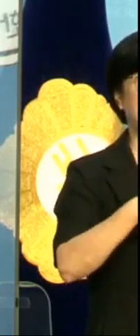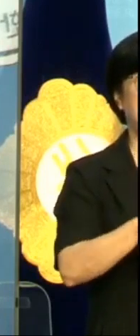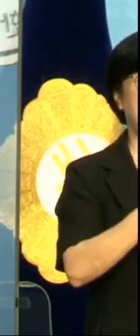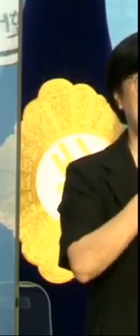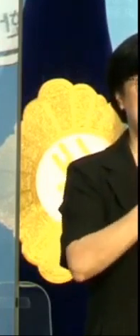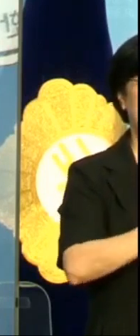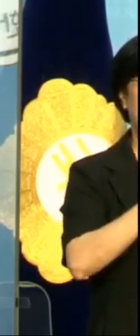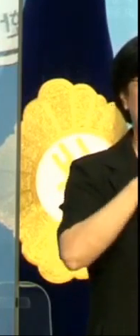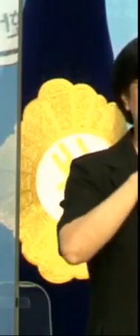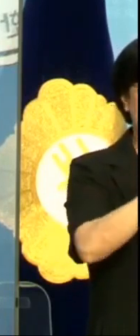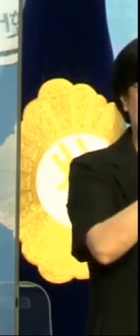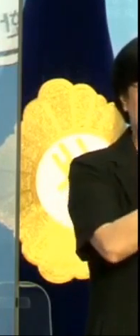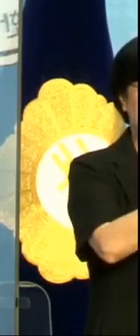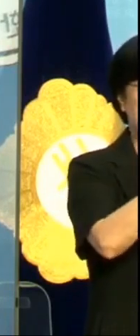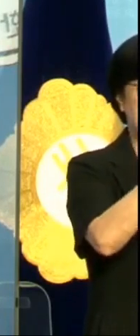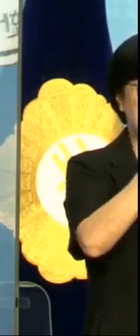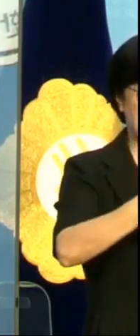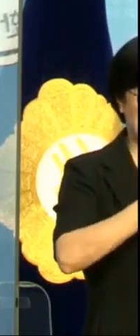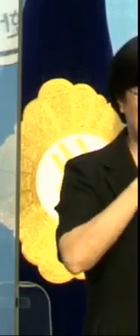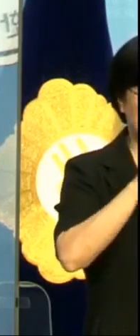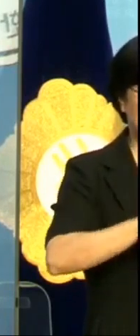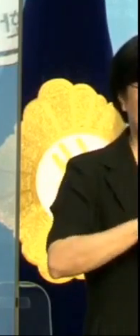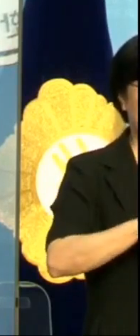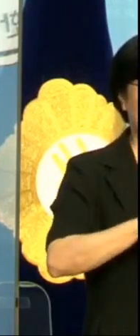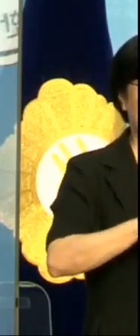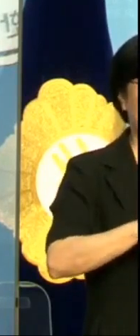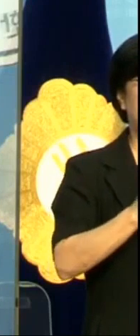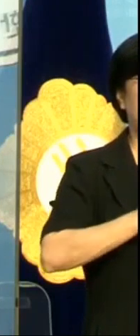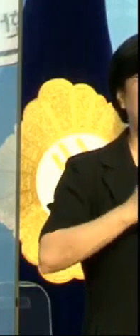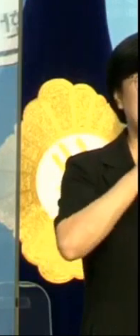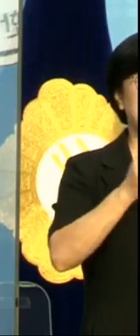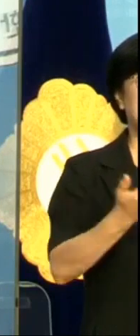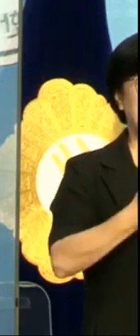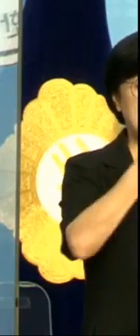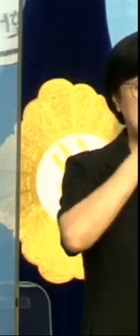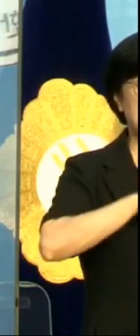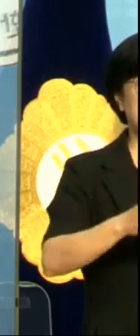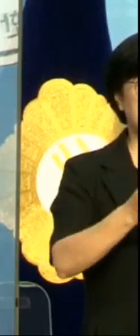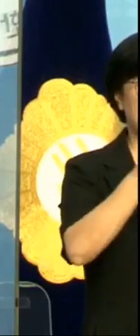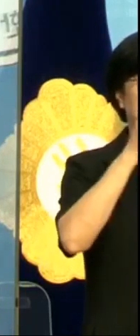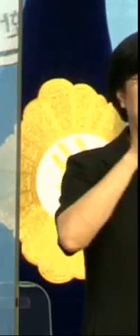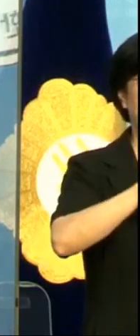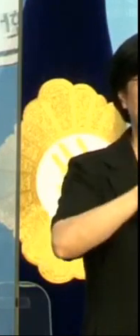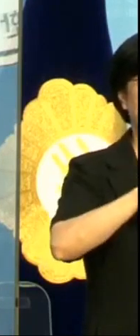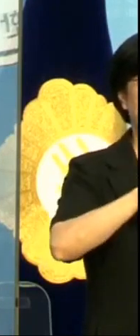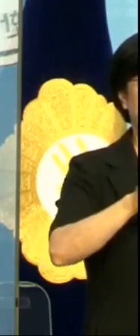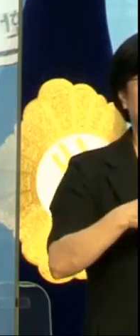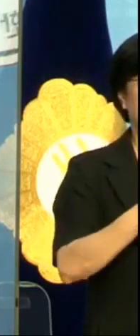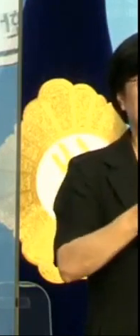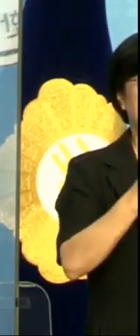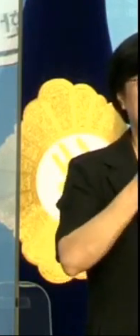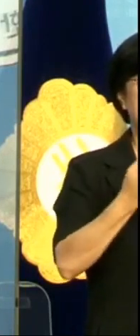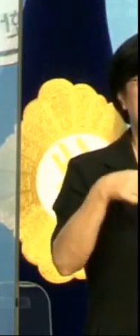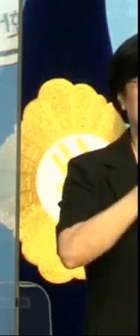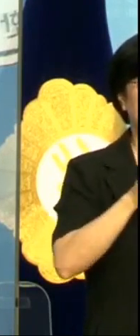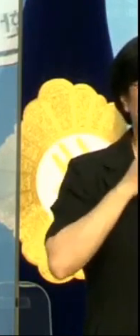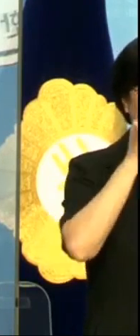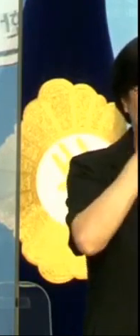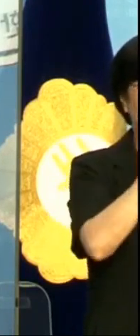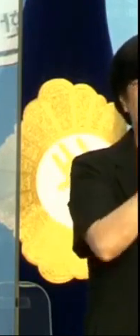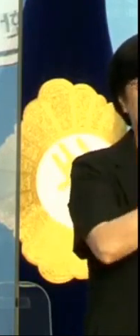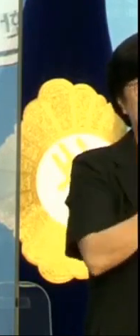금지법 제정 당시의 예측 공직자 2 의 충돌 방지 거란 규정을 함께 도입하고자 하는 노력이 있었지만 결국